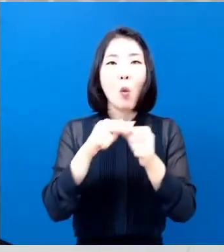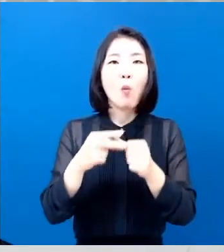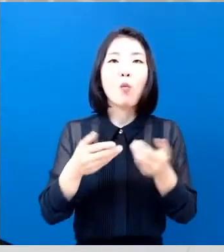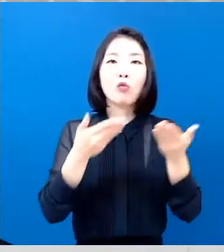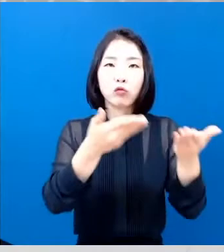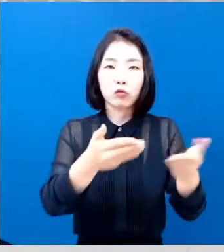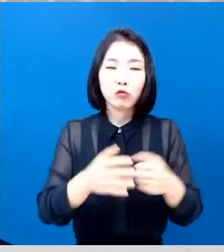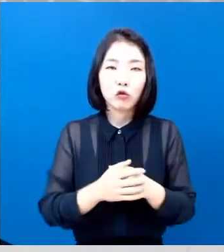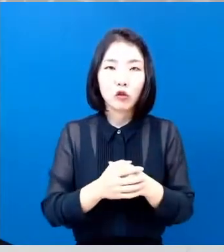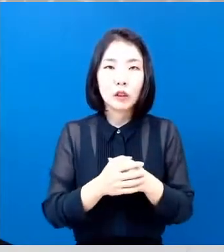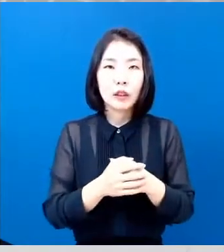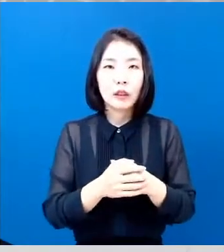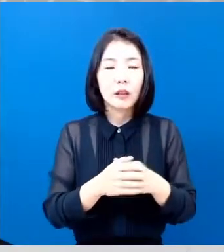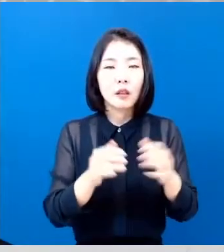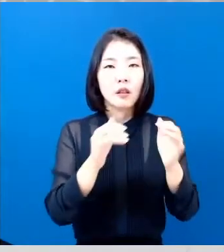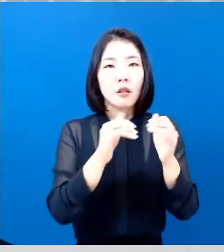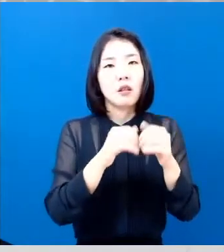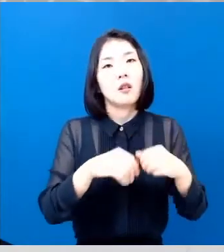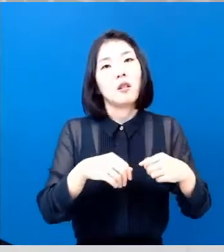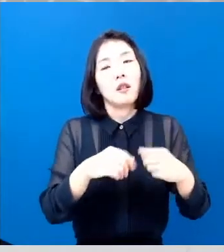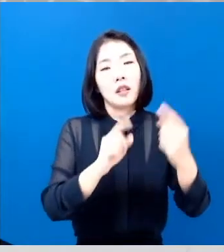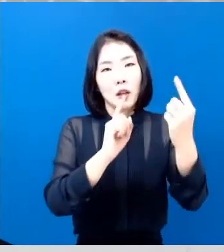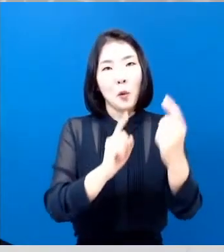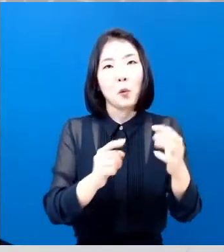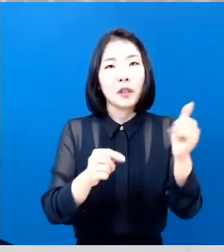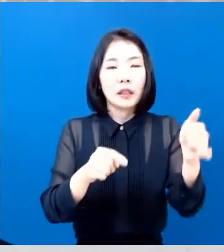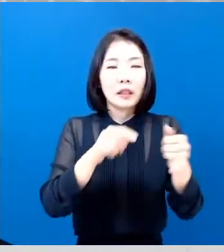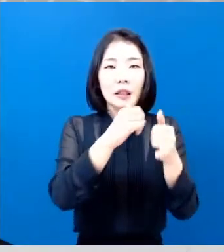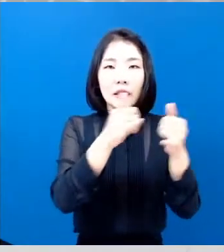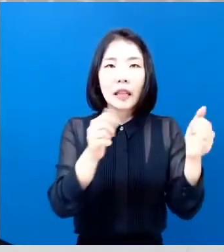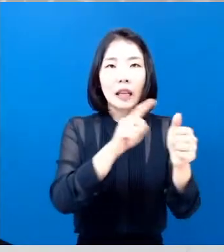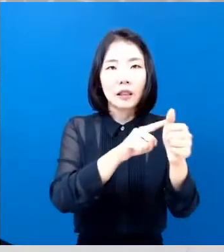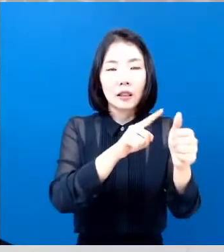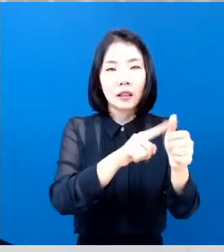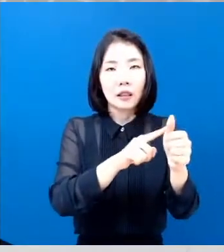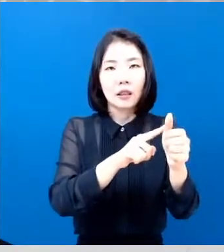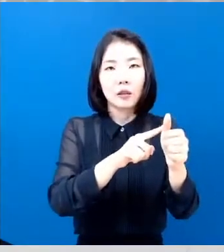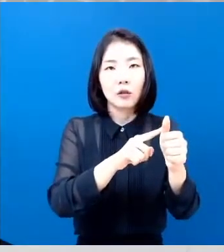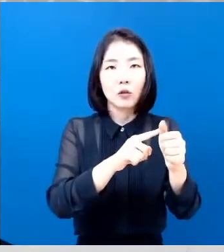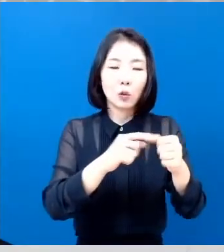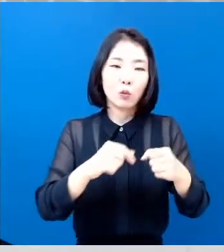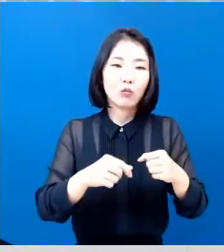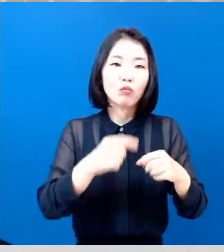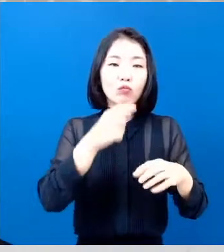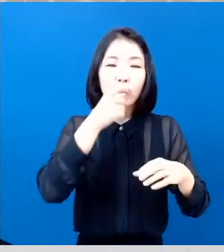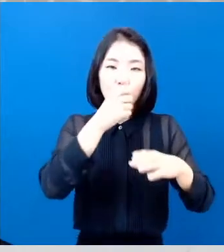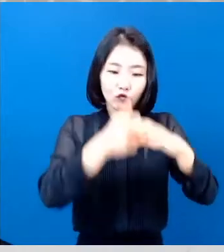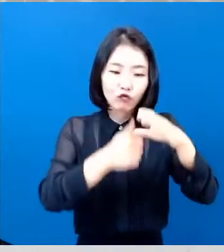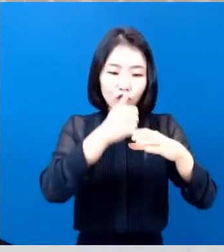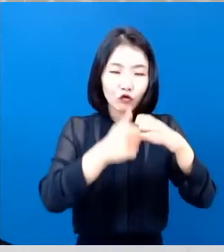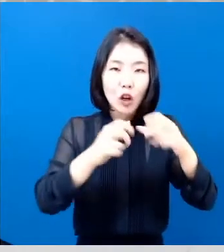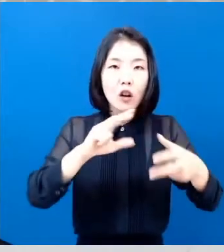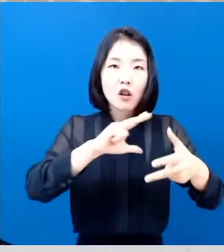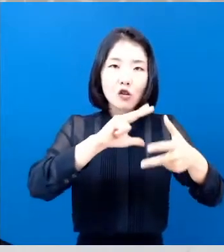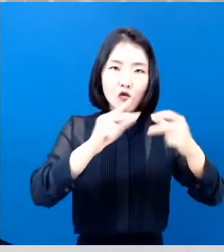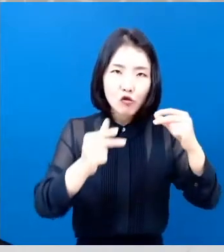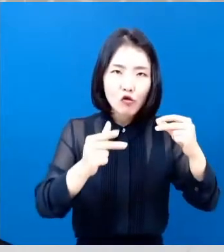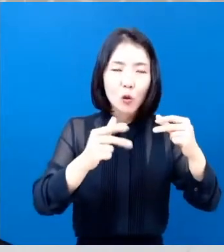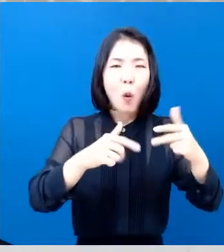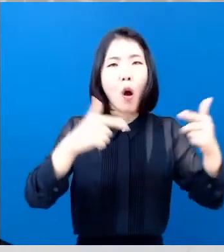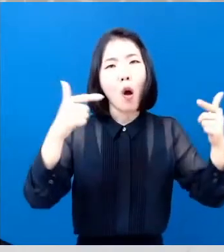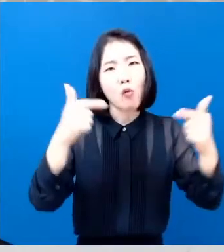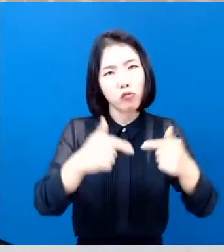많은 이용 장애인 분들이 그동안 수중 운동 으로 유지되었던 근육의 감수 와 심리적인 건강에 대한